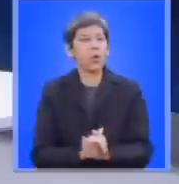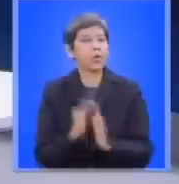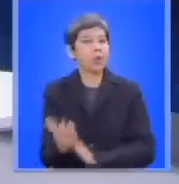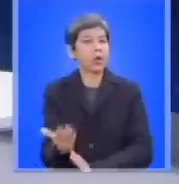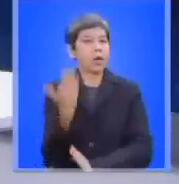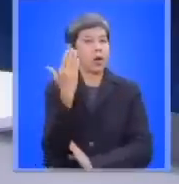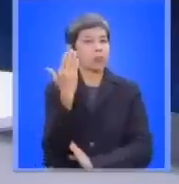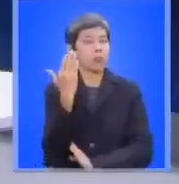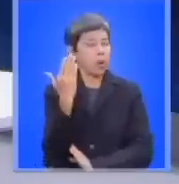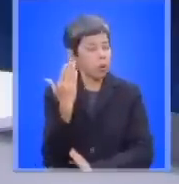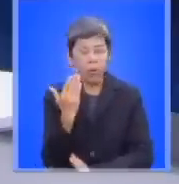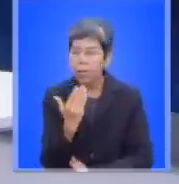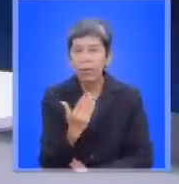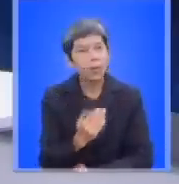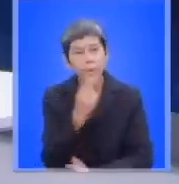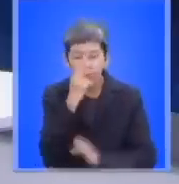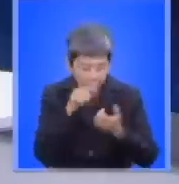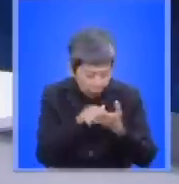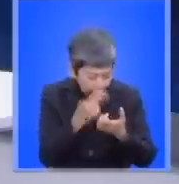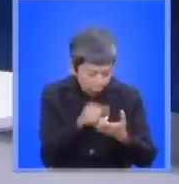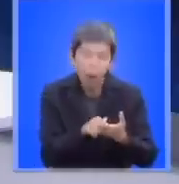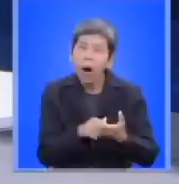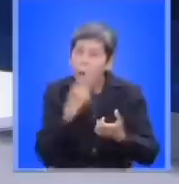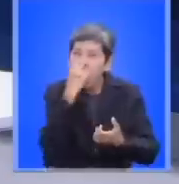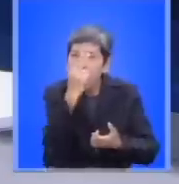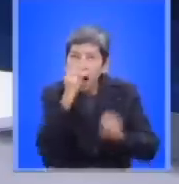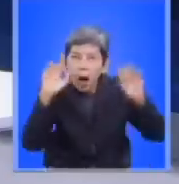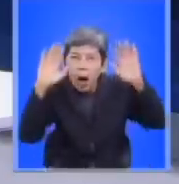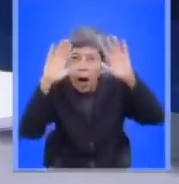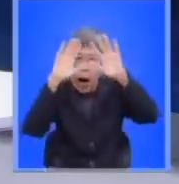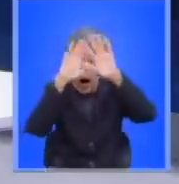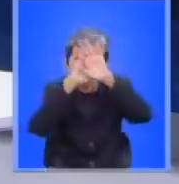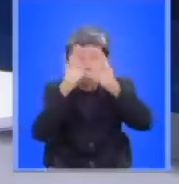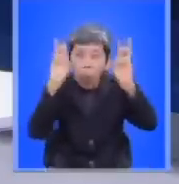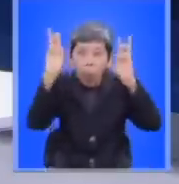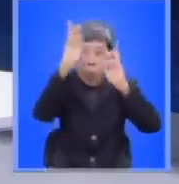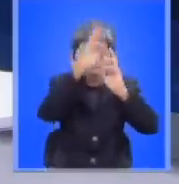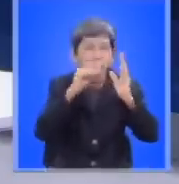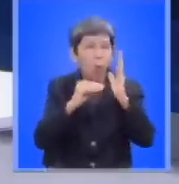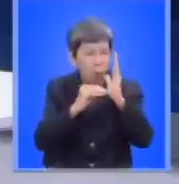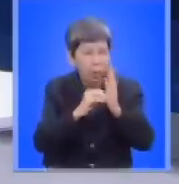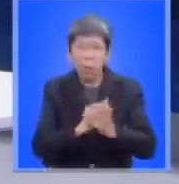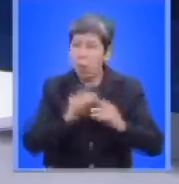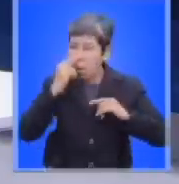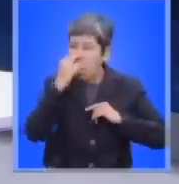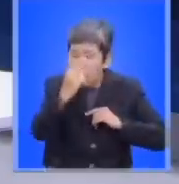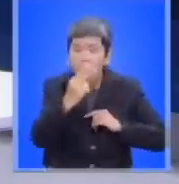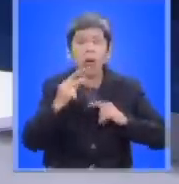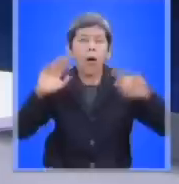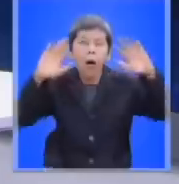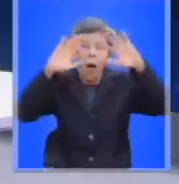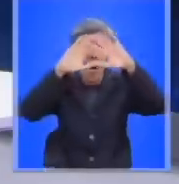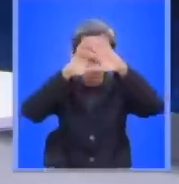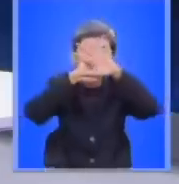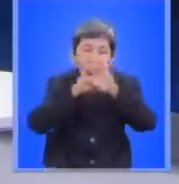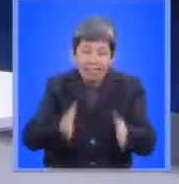ช้าที่ผ่านมาเนี่ยไม่ต้องดูแอป Air for Thai ยังสามารถจะบอกได้เลยว่าวันนี้ค่าฝุ่นมันสูงมากนะในกรุงเทพมหานคร มองออกไปข้างนอกเนี่ยจะเห็นเลยนะคะว่าย